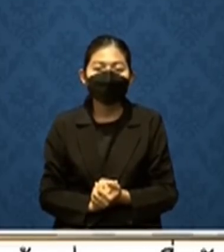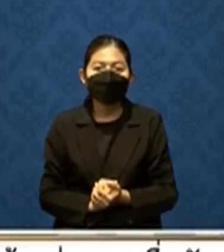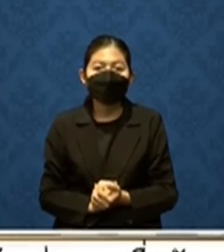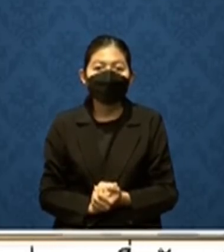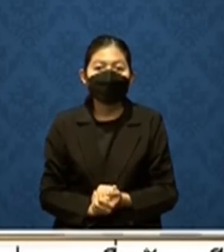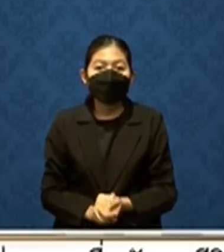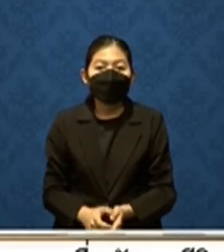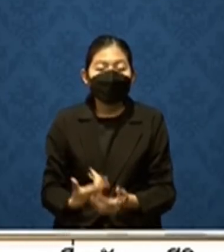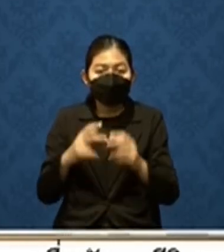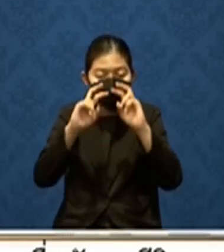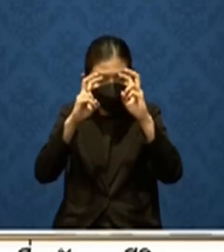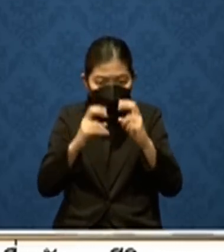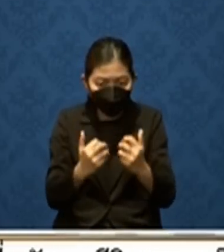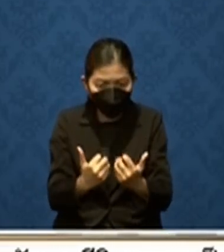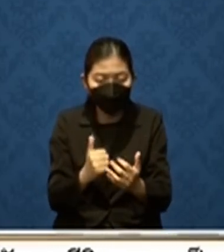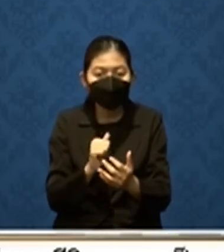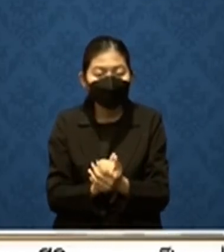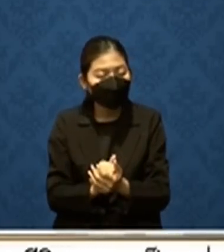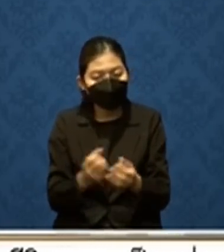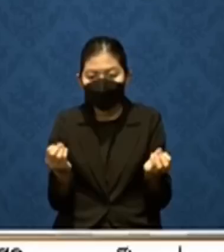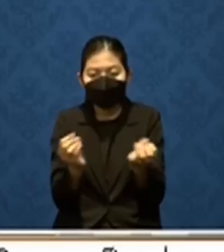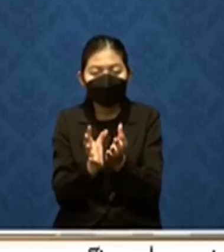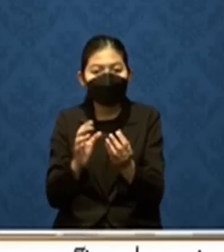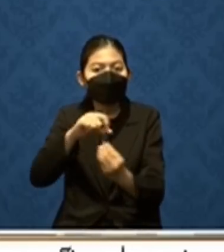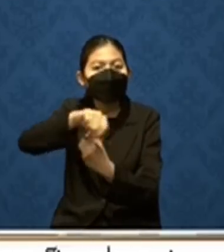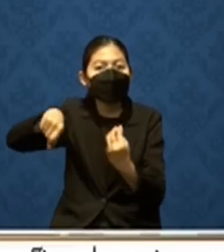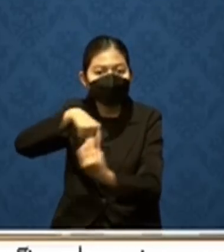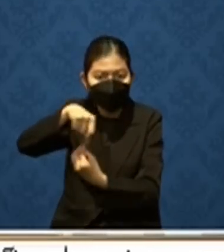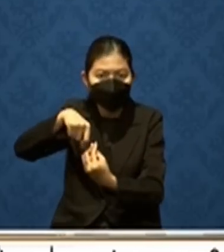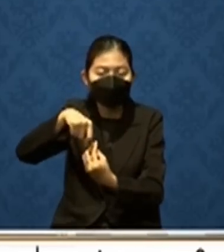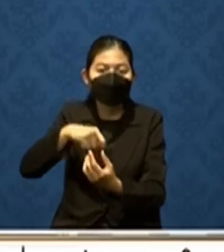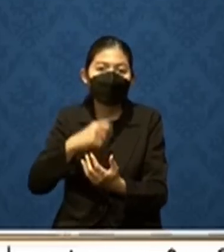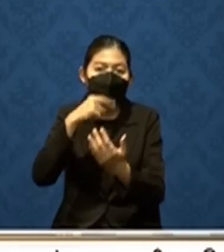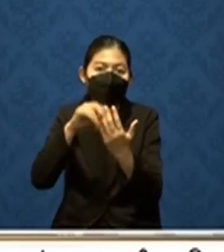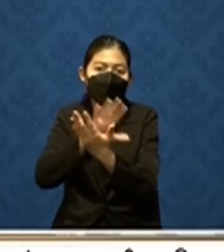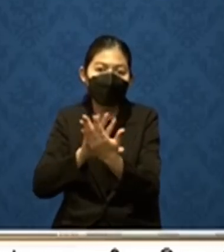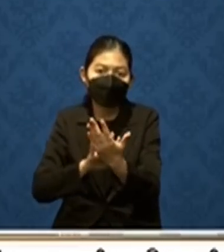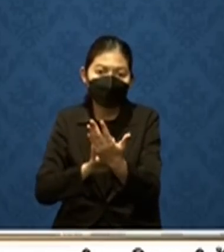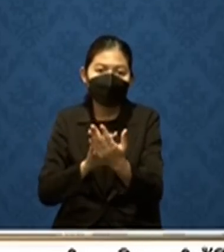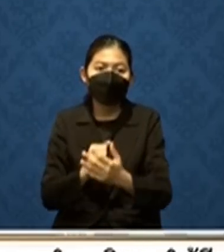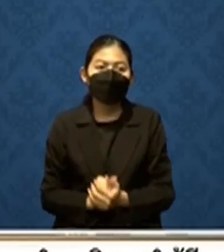เป็นภาพใหญ่ของความสูญเสียความพินาศทางด้านเศรษฐกิจของส่วนต่อไปเลยครับ